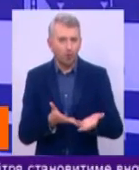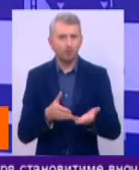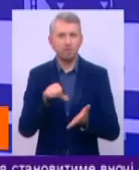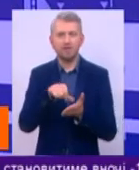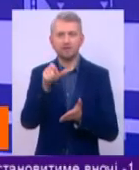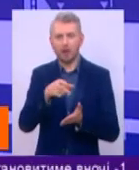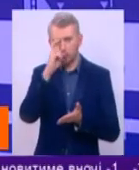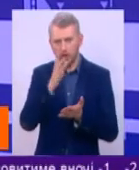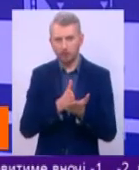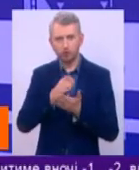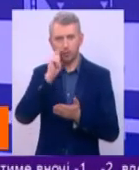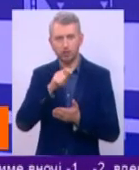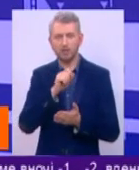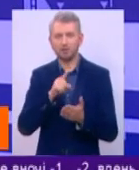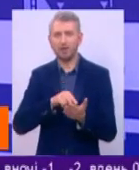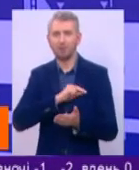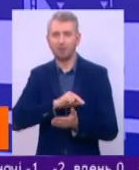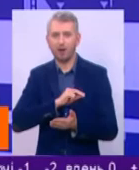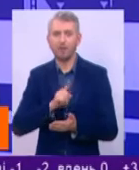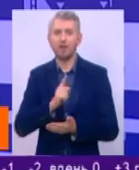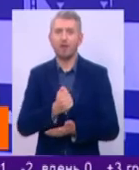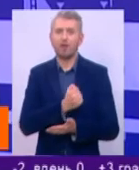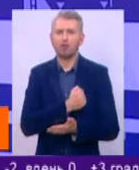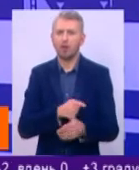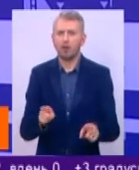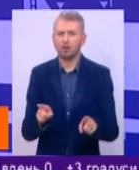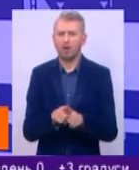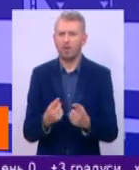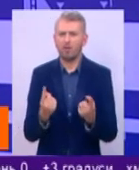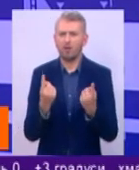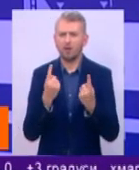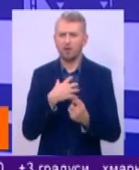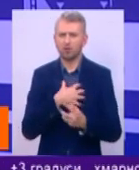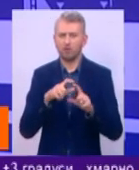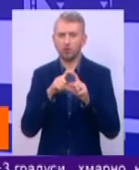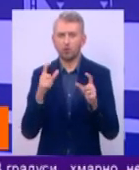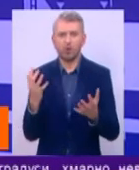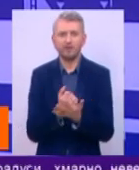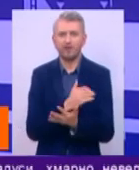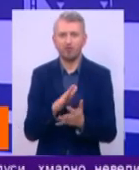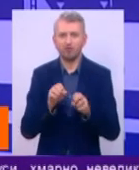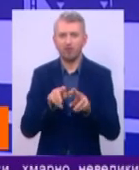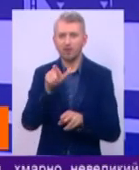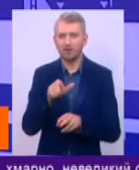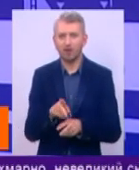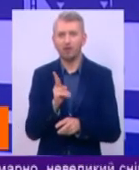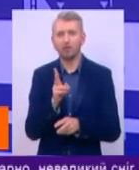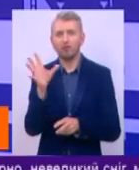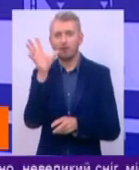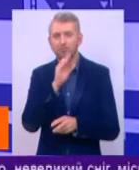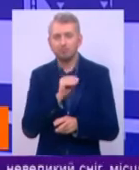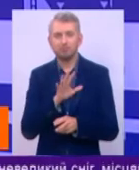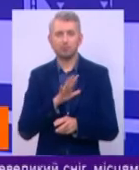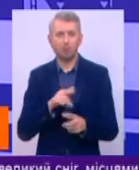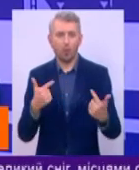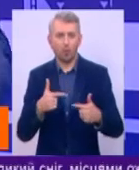представника Державної служби України з питань праці, але, на жаль, така велика і важлива структура не знайшла фахівця, який би зміг бути